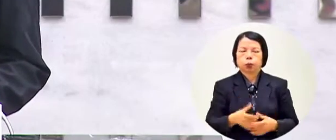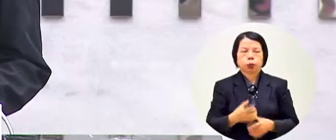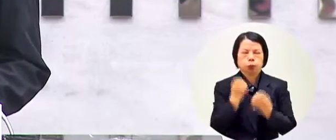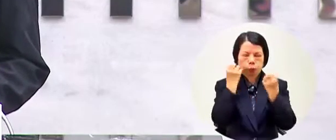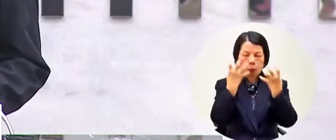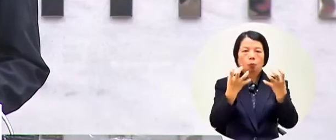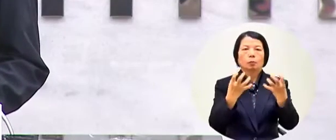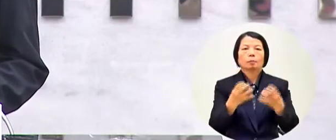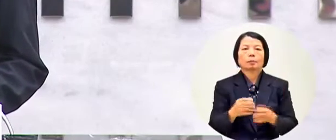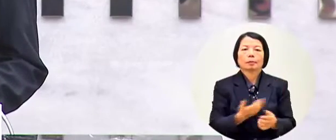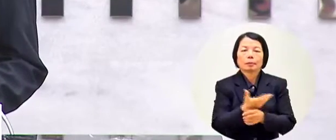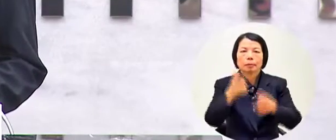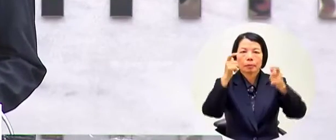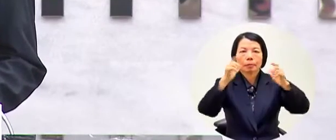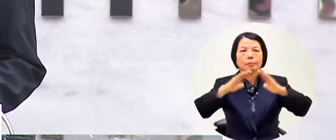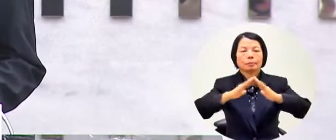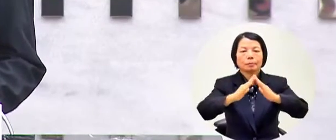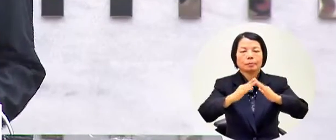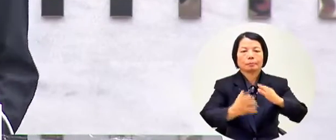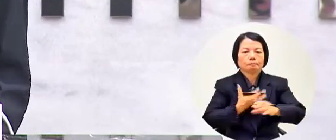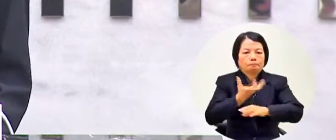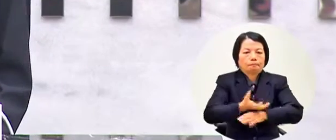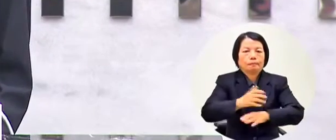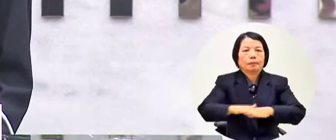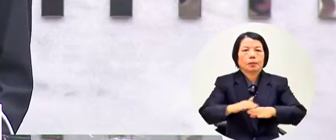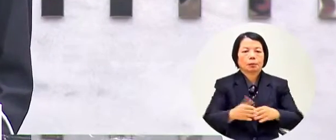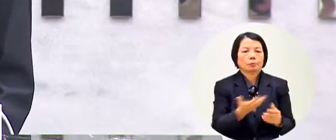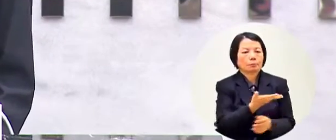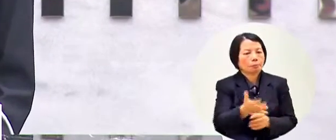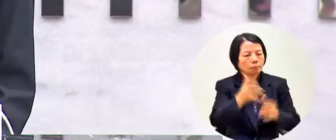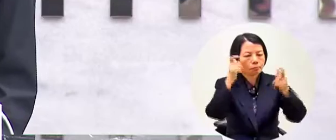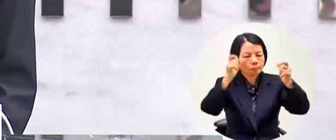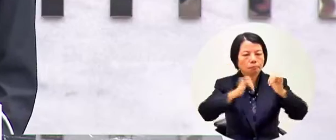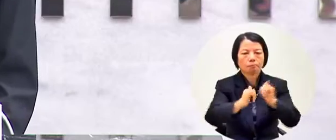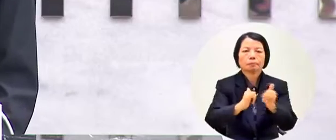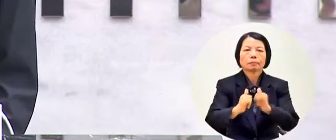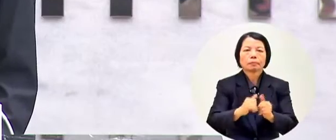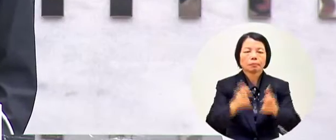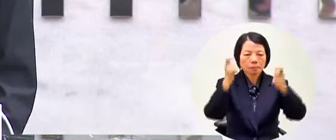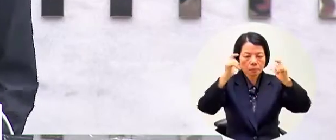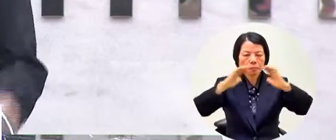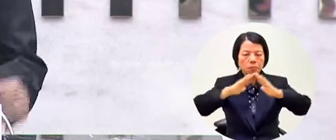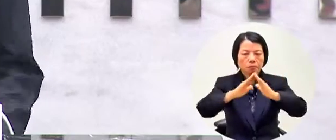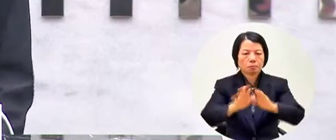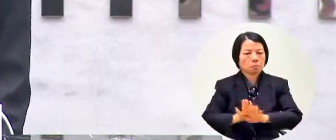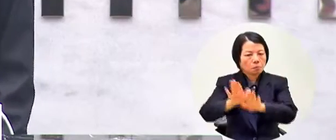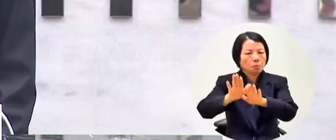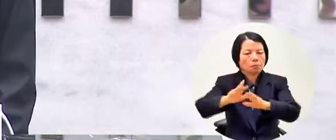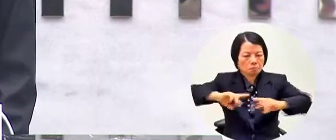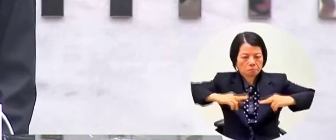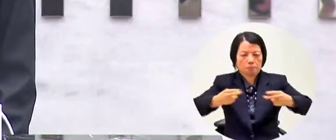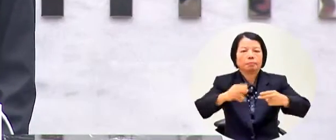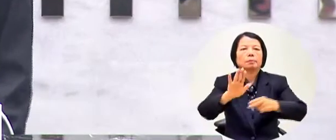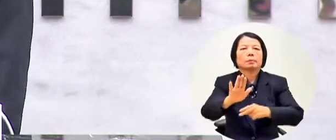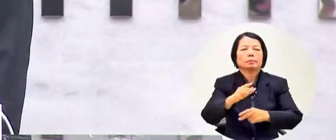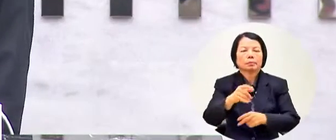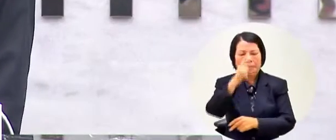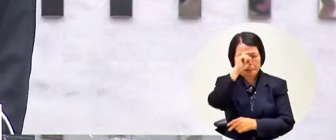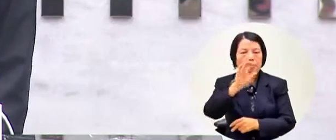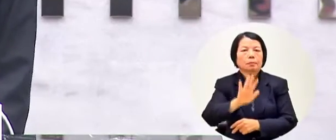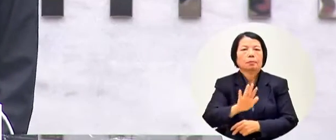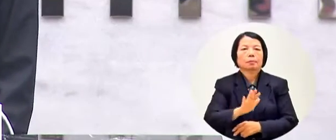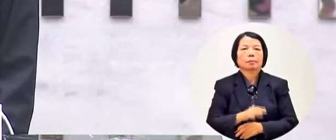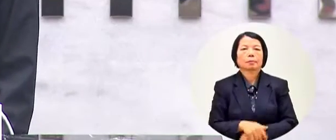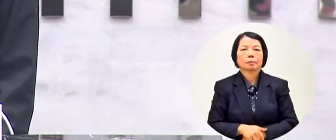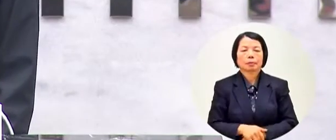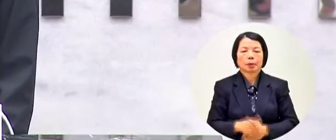大力的来心力，让高雄市民觉得我们高雄市在改变，而且是有希望的。所以市政